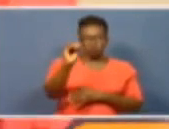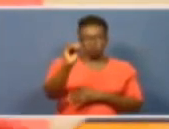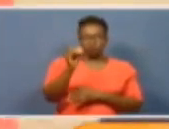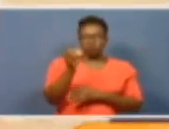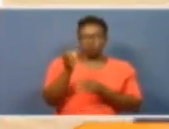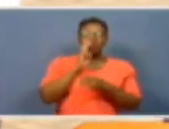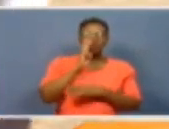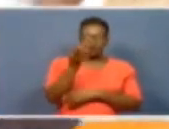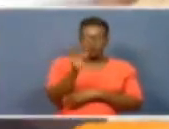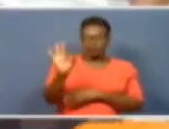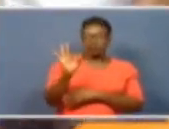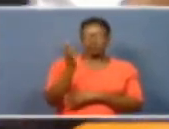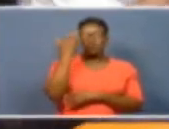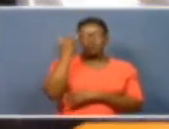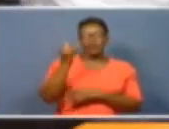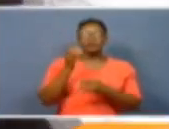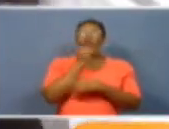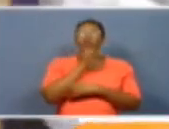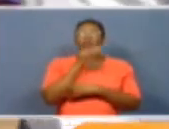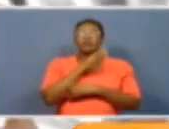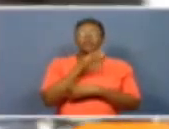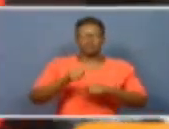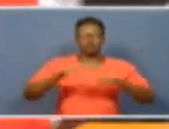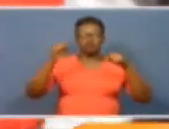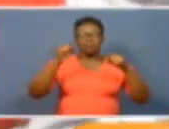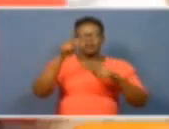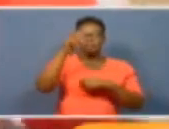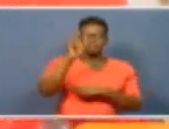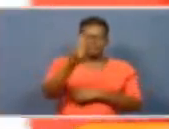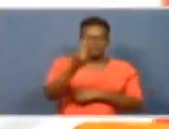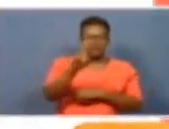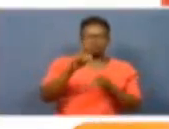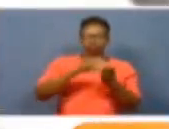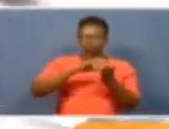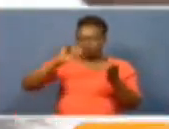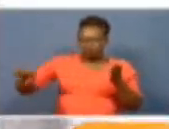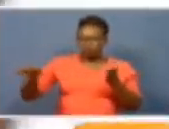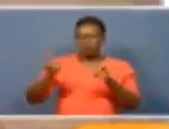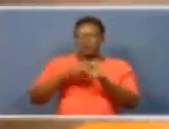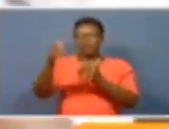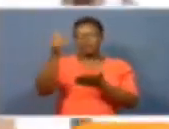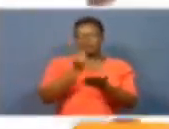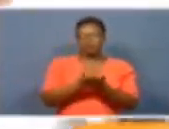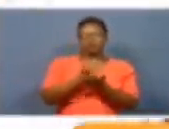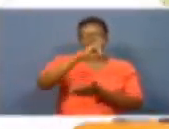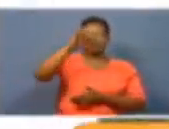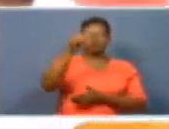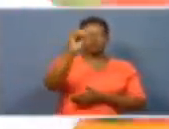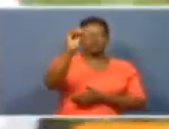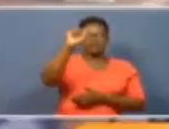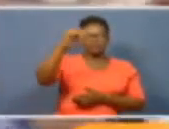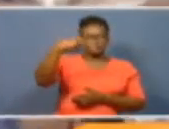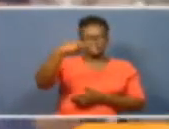ya kuondolewa kwa aliyekuwa mwenyekiti Peter Munga na mahala pake kuwekwa Profesa Joseph Kimura kuwa kaimu